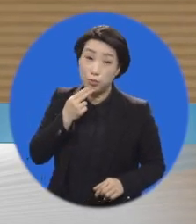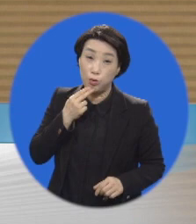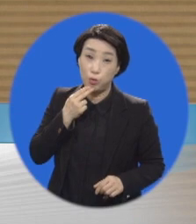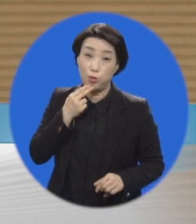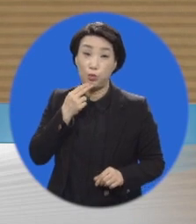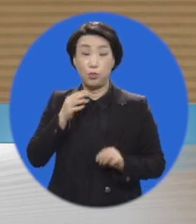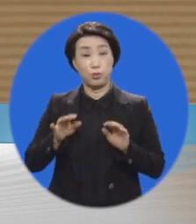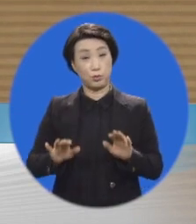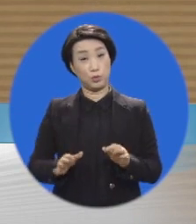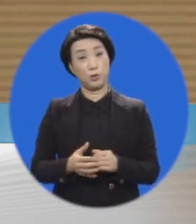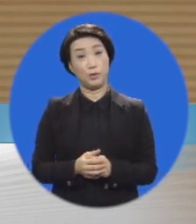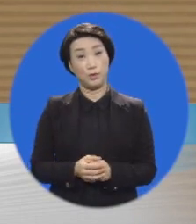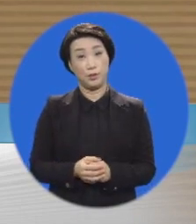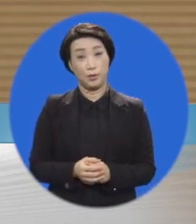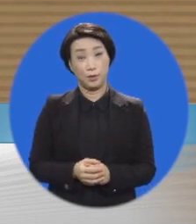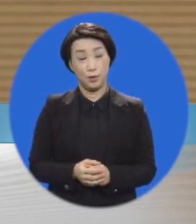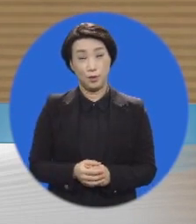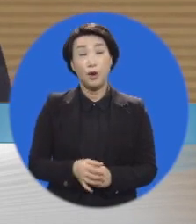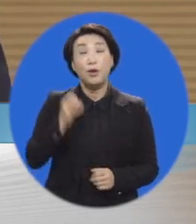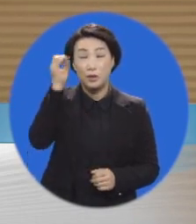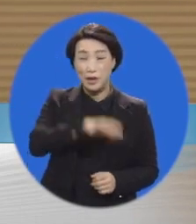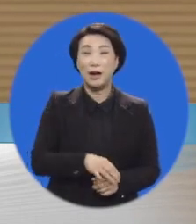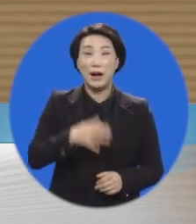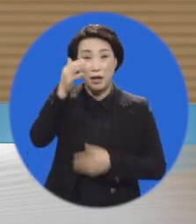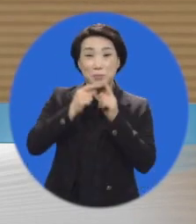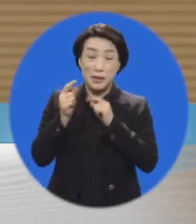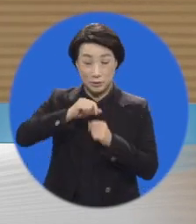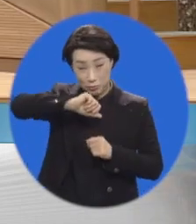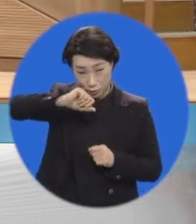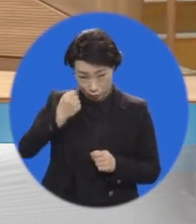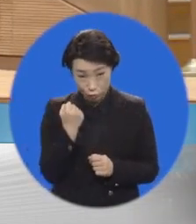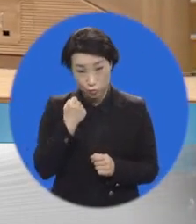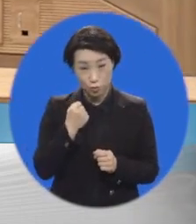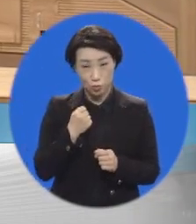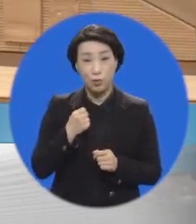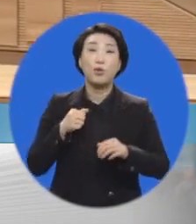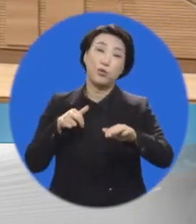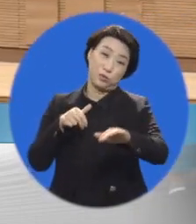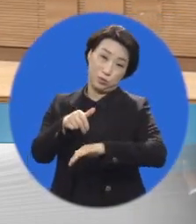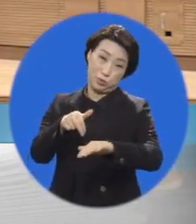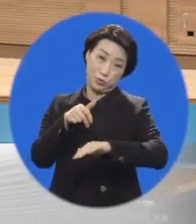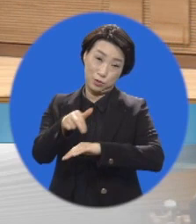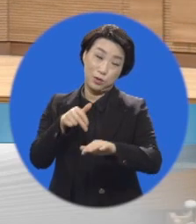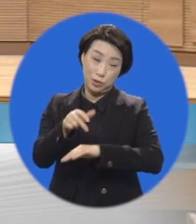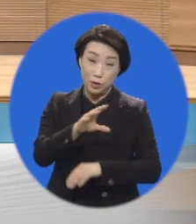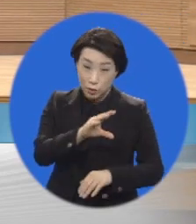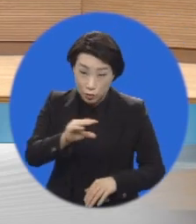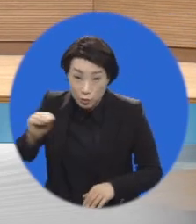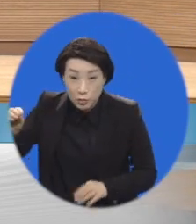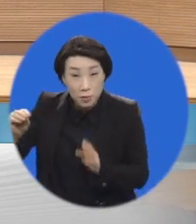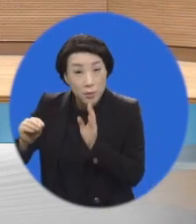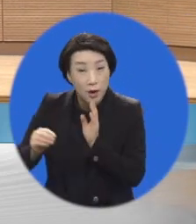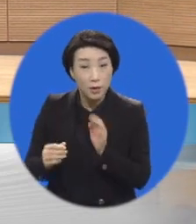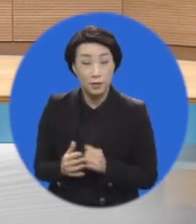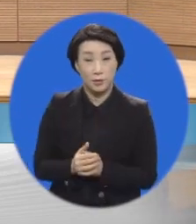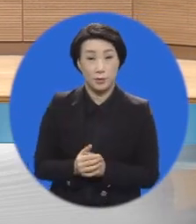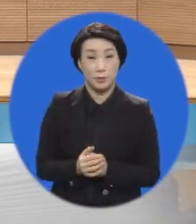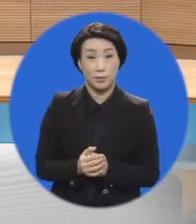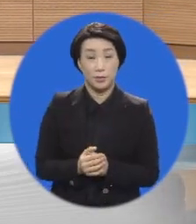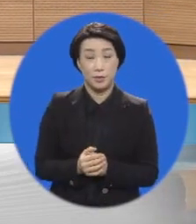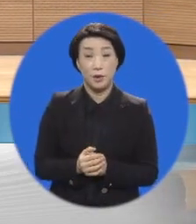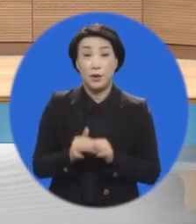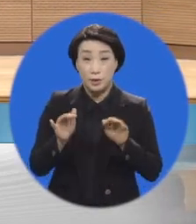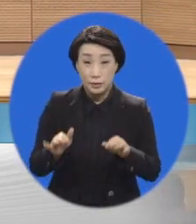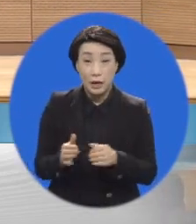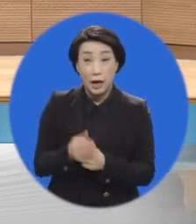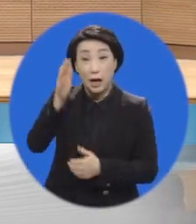묻질 않았어요. 그냥 말씀을 쫓아갔어요. 말씀을 쫓아갔어요.